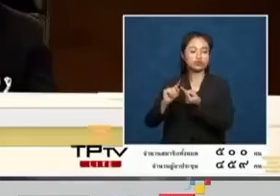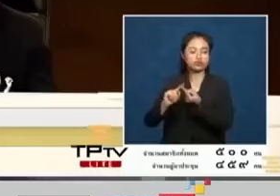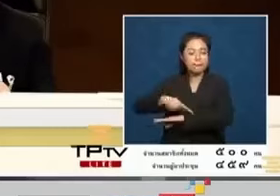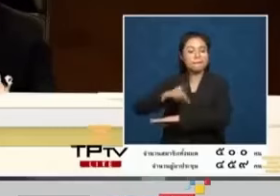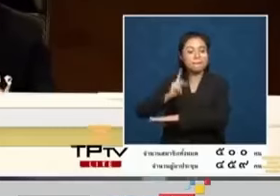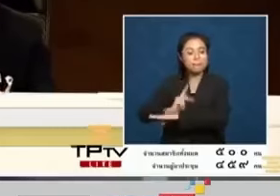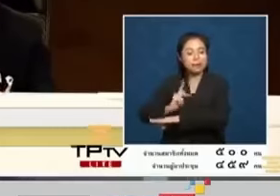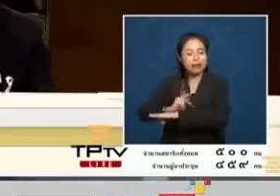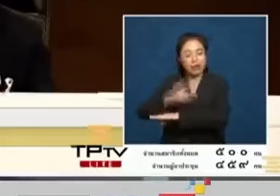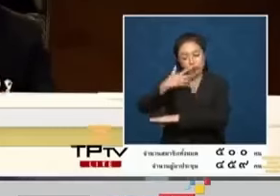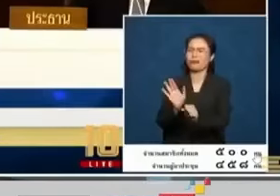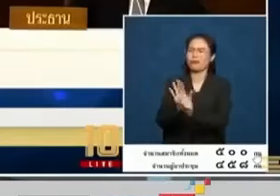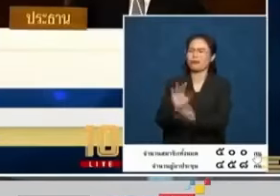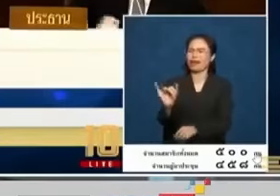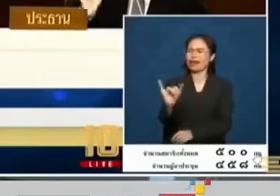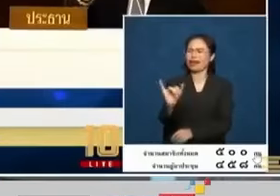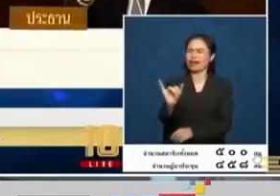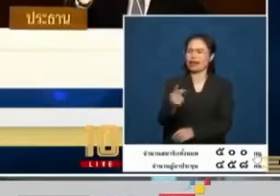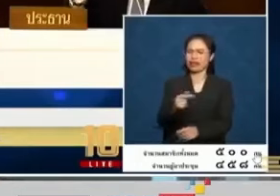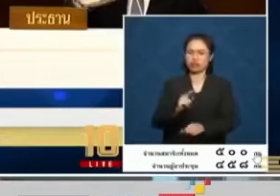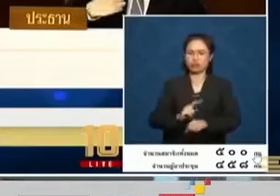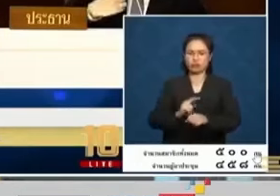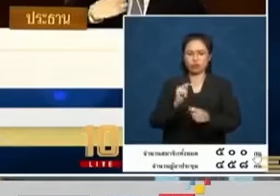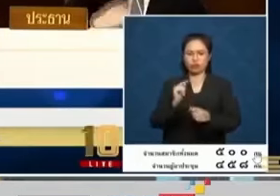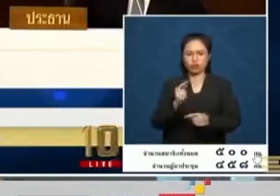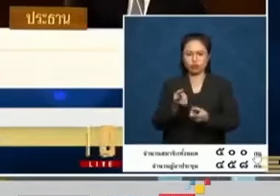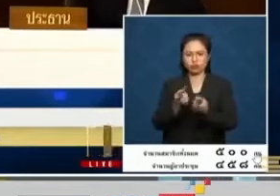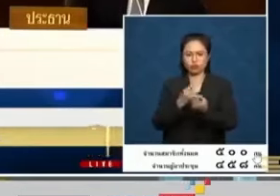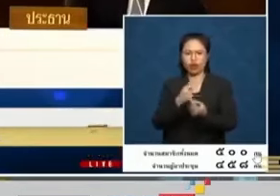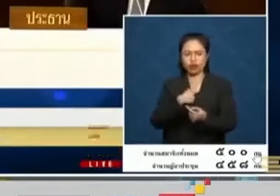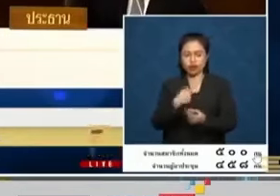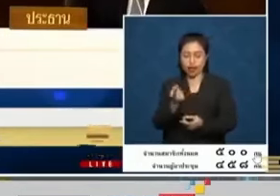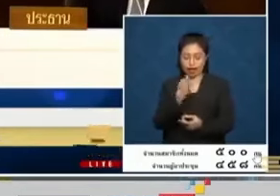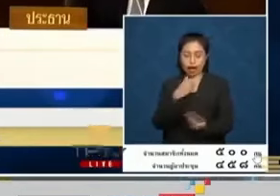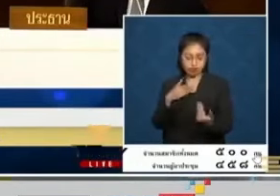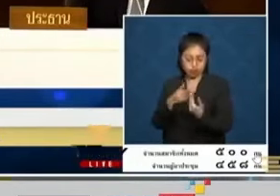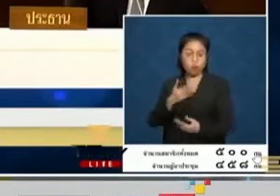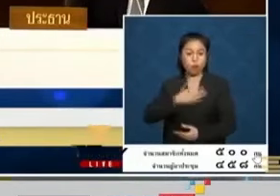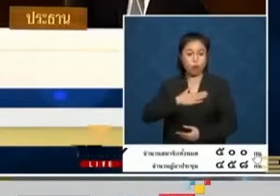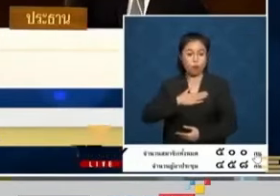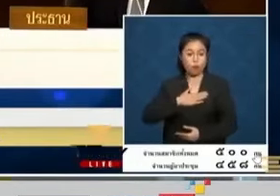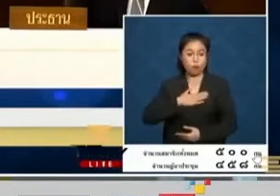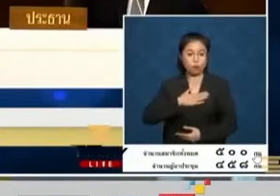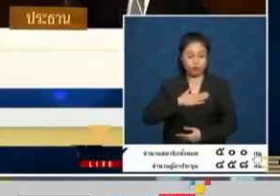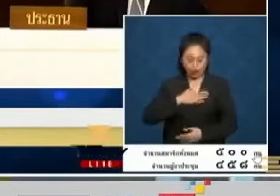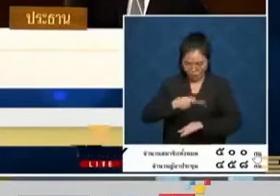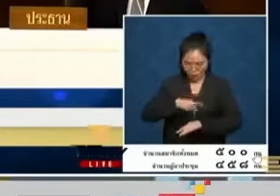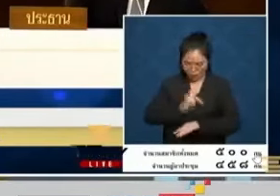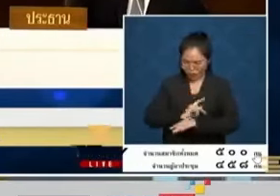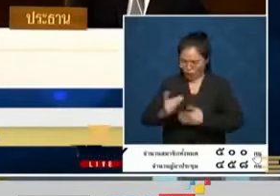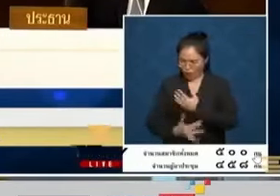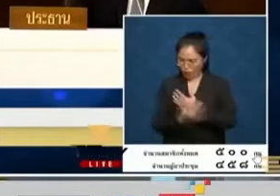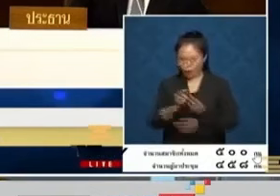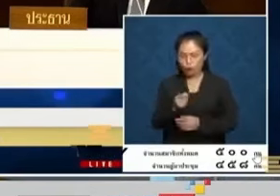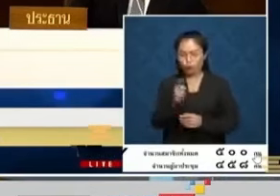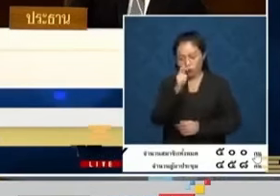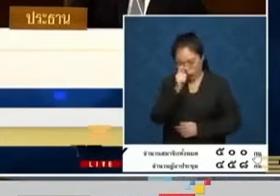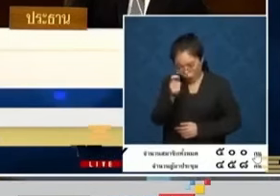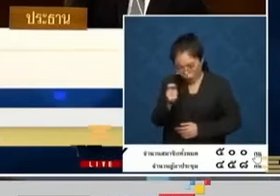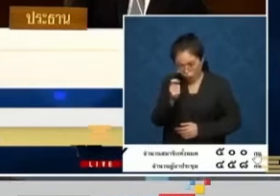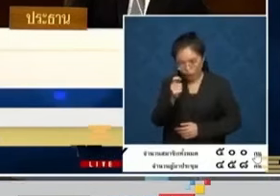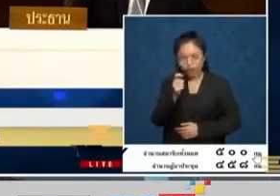ครูมานิตเนี่ยลุกขึ้นนะบอกว่าเนี่ยอ่านกฎระเบียบข้อบังคับแล้วนะต้องทำตามคำสั่งของประธานส